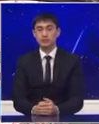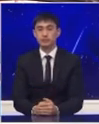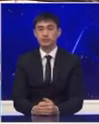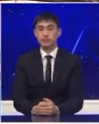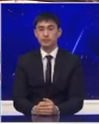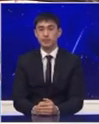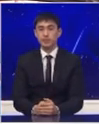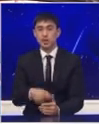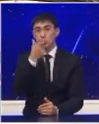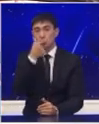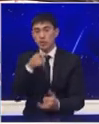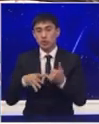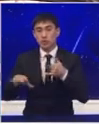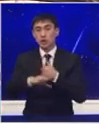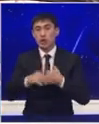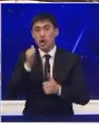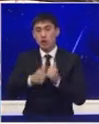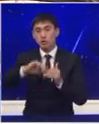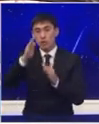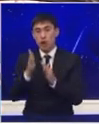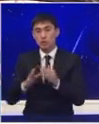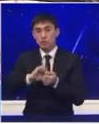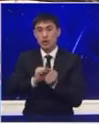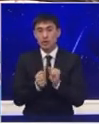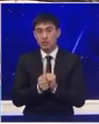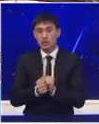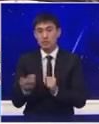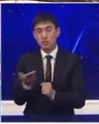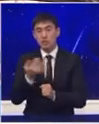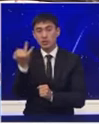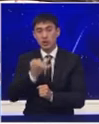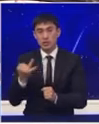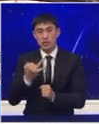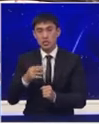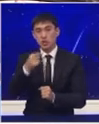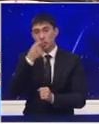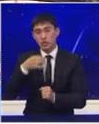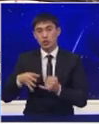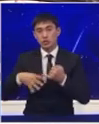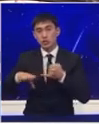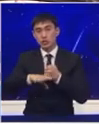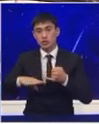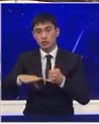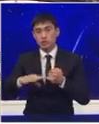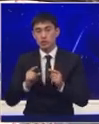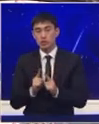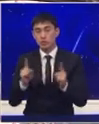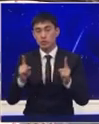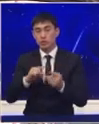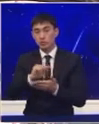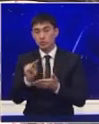Жаркент жері әрбір тау, әрбір тасы тарих. Сол сияқты Жаркент жерінен үлгі Қыл